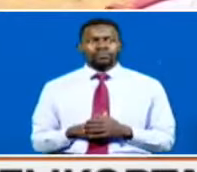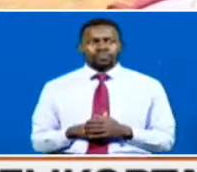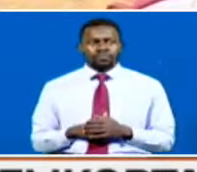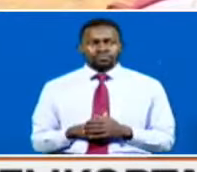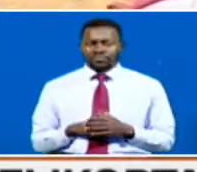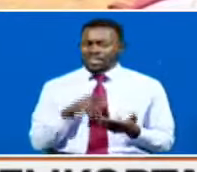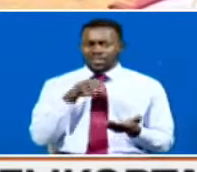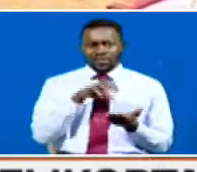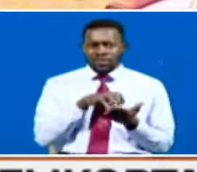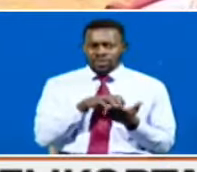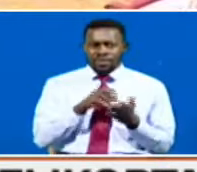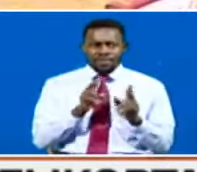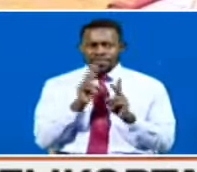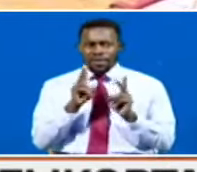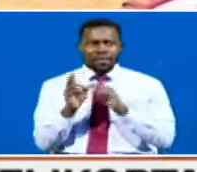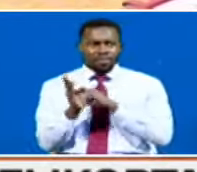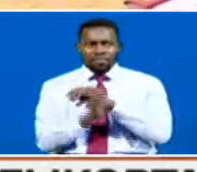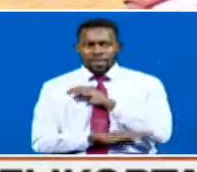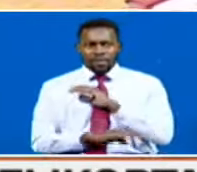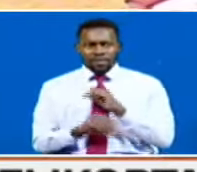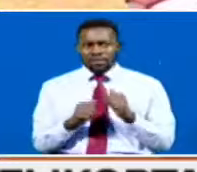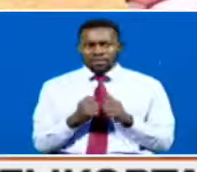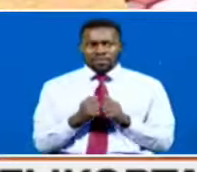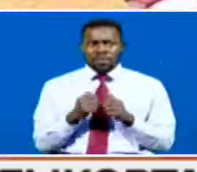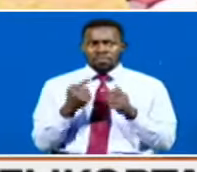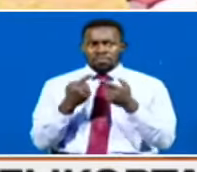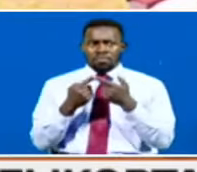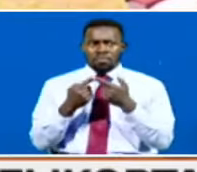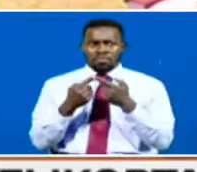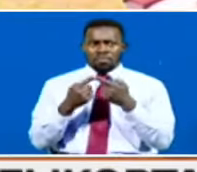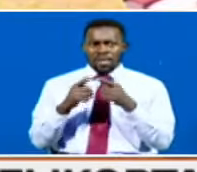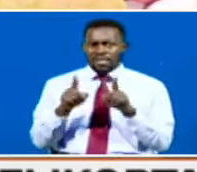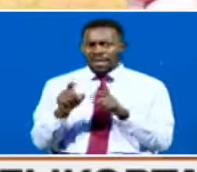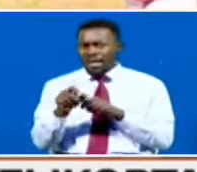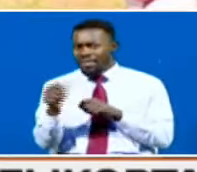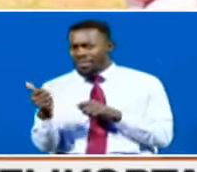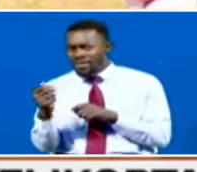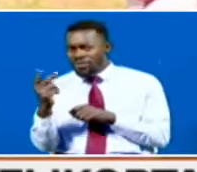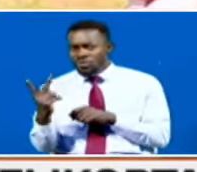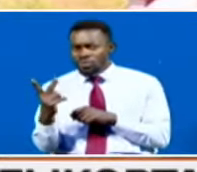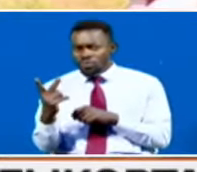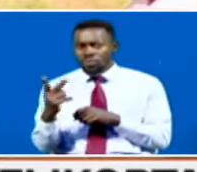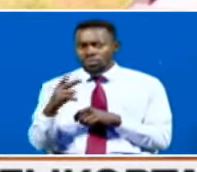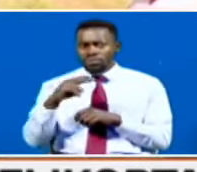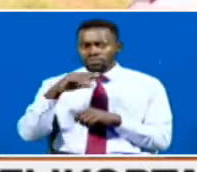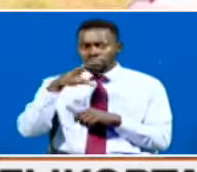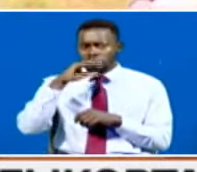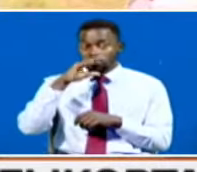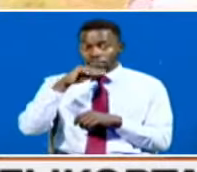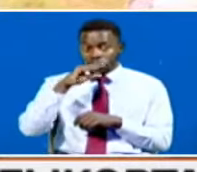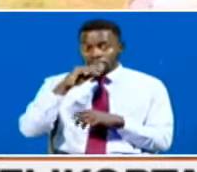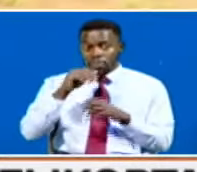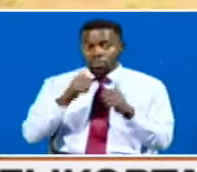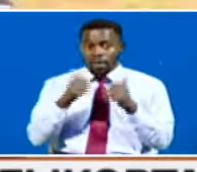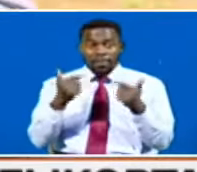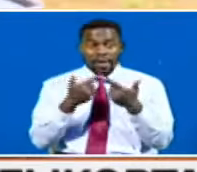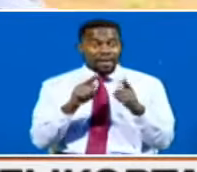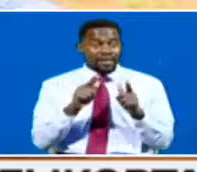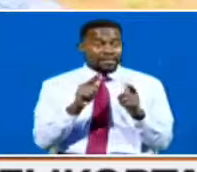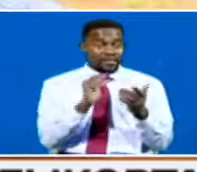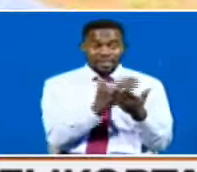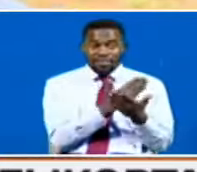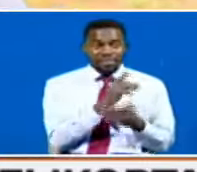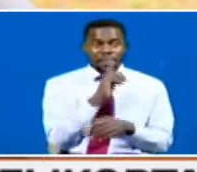ilikuwa mbaya sana. Kwa wale wengine lakini wale wengine si haikuwa mbaya sana sababu walikuwa wanaongea. Wale wengine hawakuwa naongea. Pata